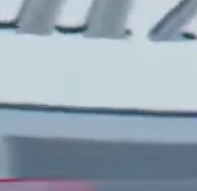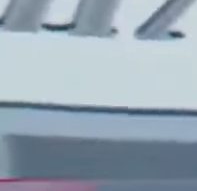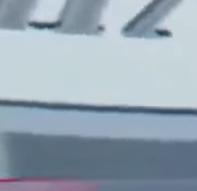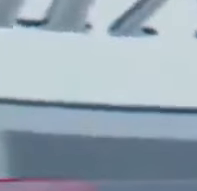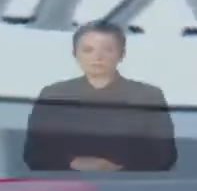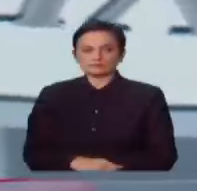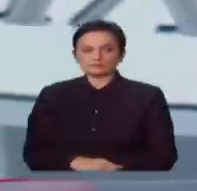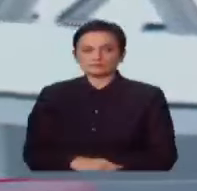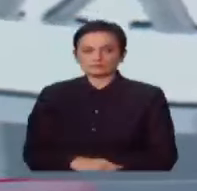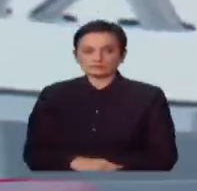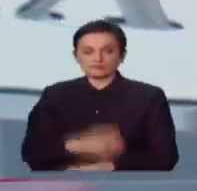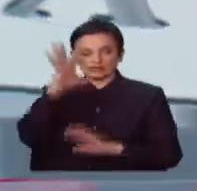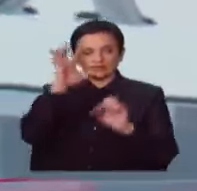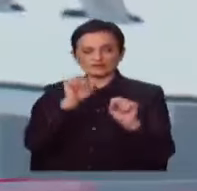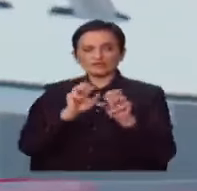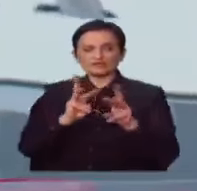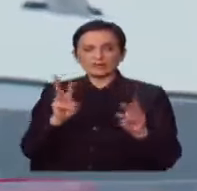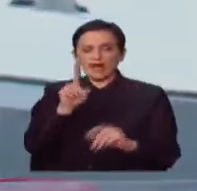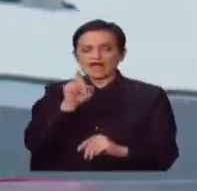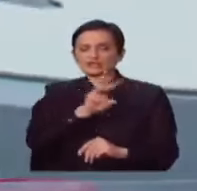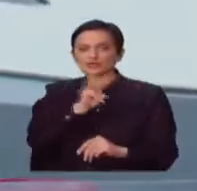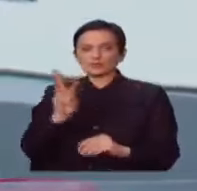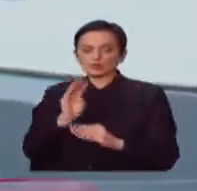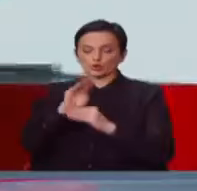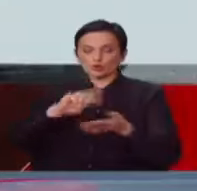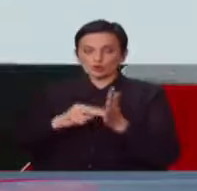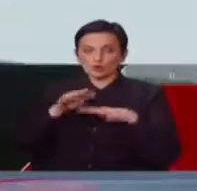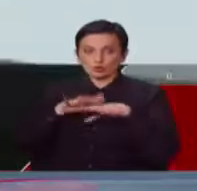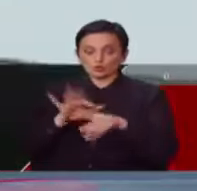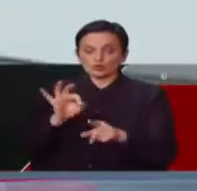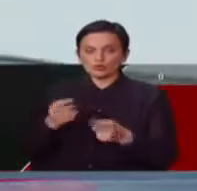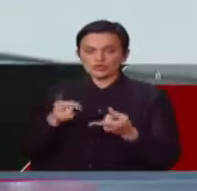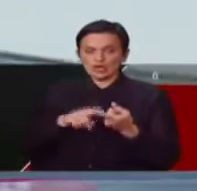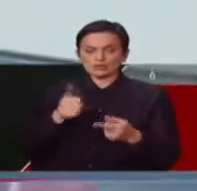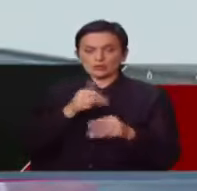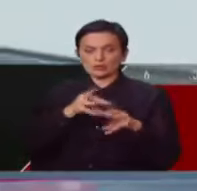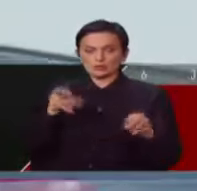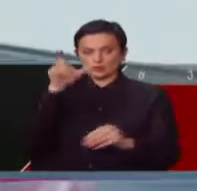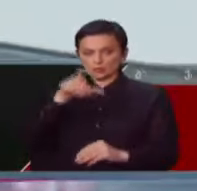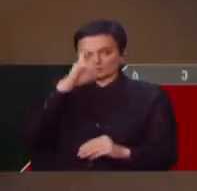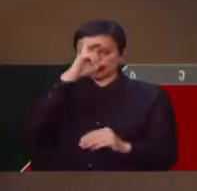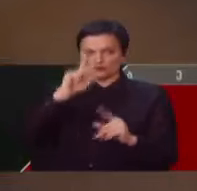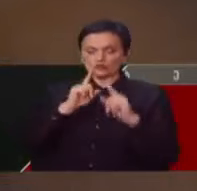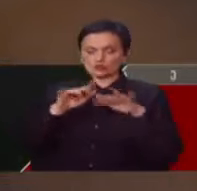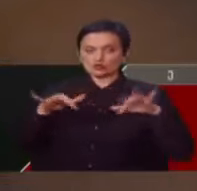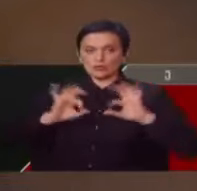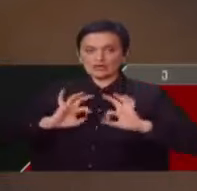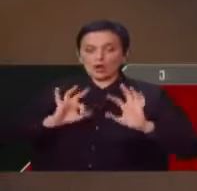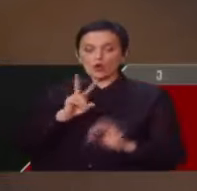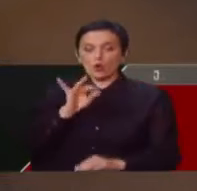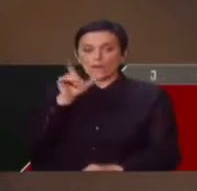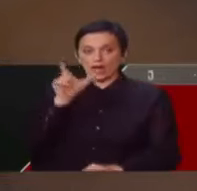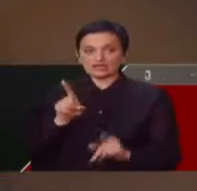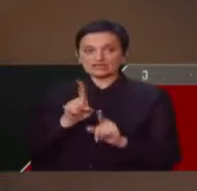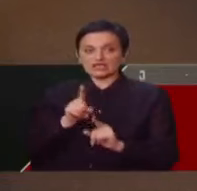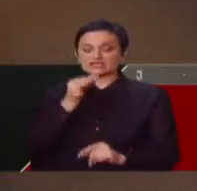თავდაცვის სამინისტროს ბიუჯეტი 100 მილიონი ლარით იზრდება. აღნიშნულ გადაწყვეტილებასთან დაკავშირებით პრემიერ-მინისტრმა მთავრობის ხდომაზე განაცხადა. მინისტრი კობახიძემ